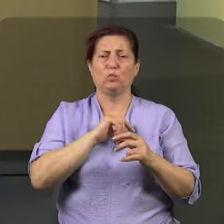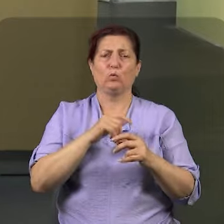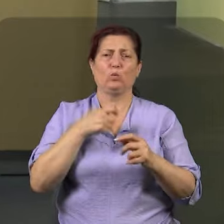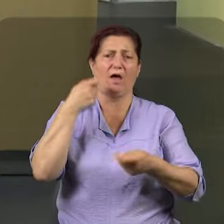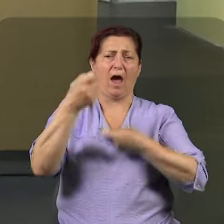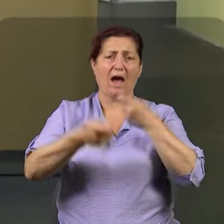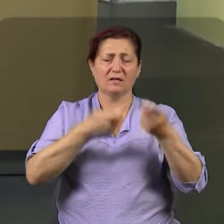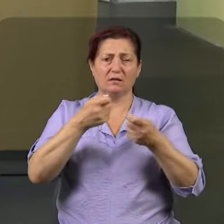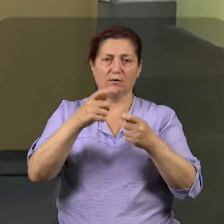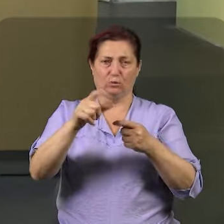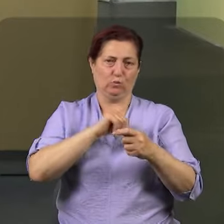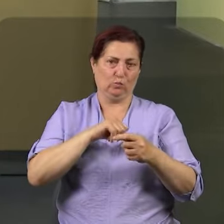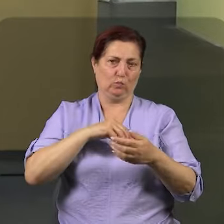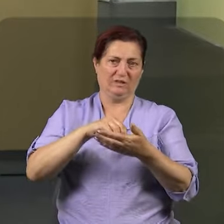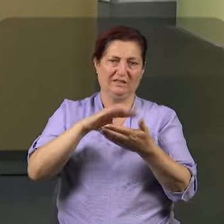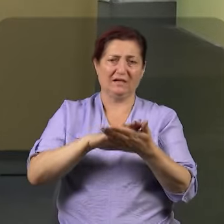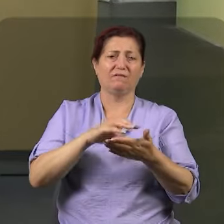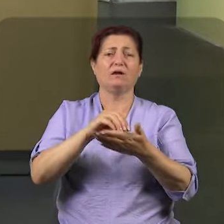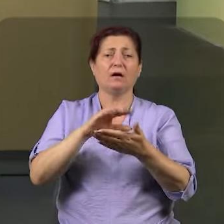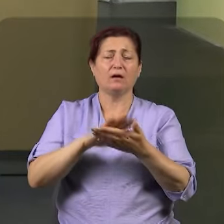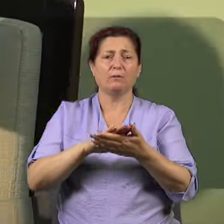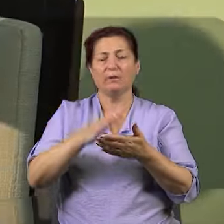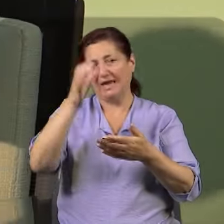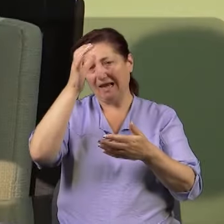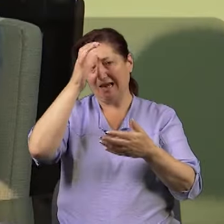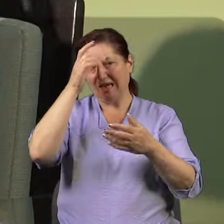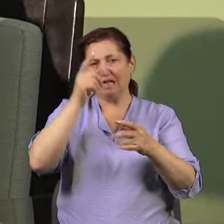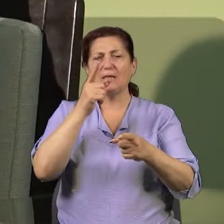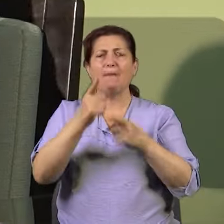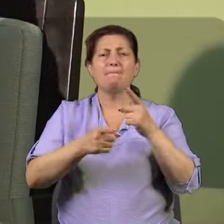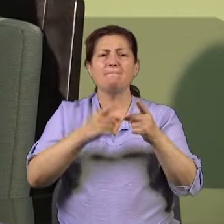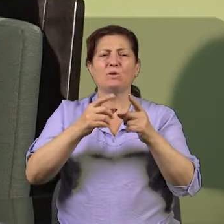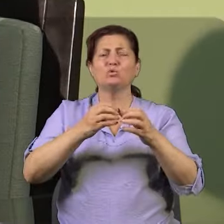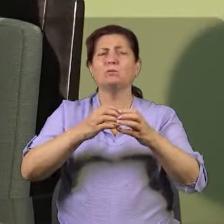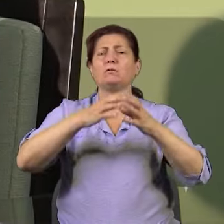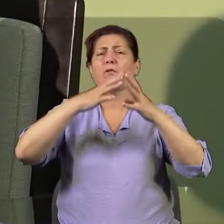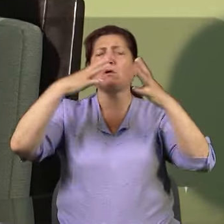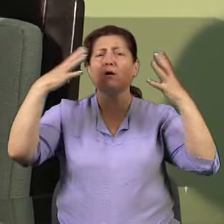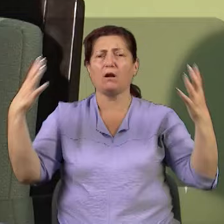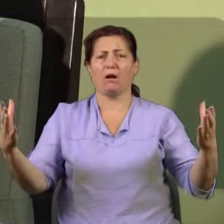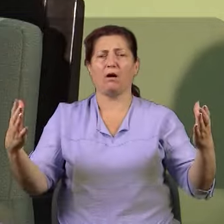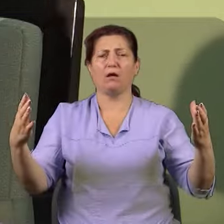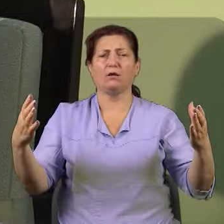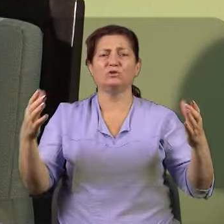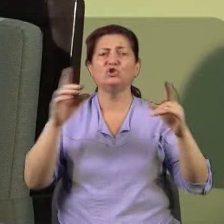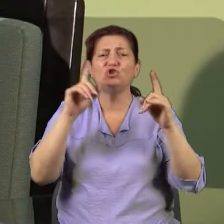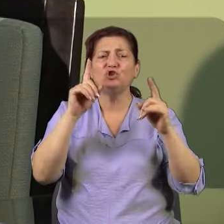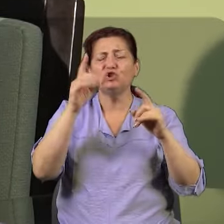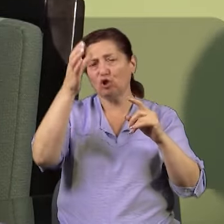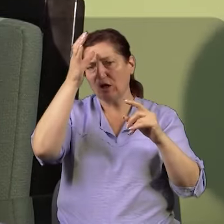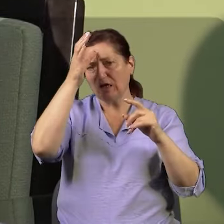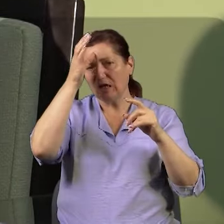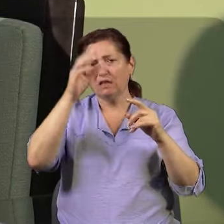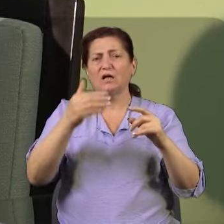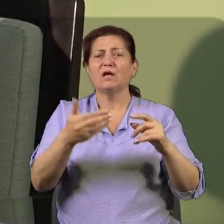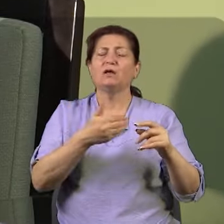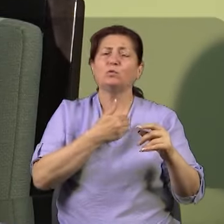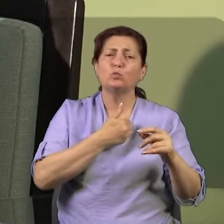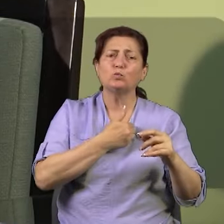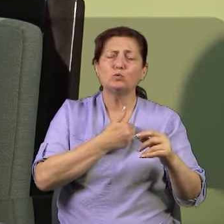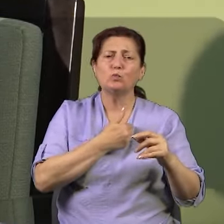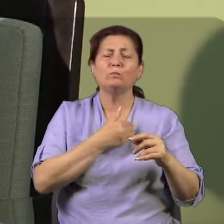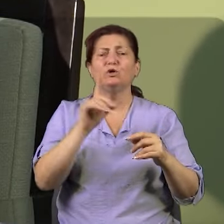ձևակերպի գիտական մշակումների իր լայն, հա, այդպես տեսլականը, ինչ գիտական համակարգ ենք ուզում, ինչ է